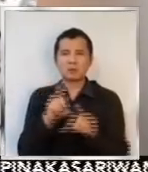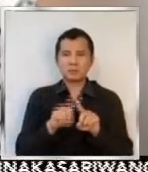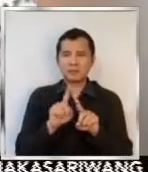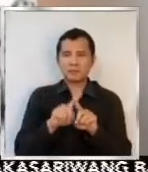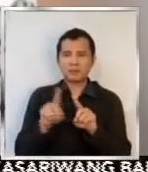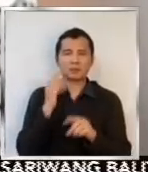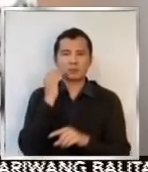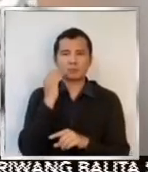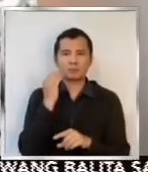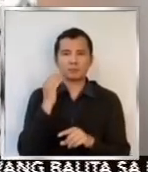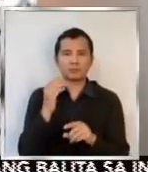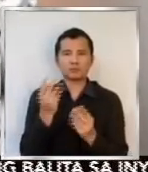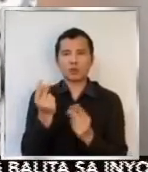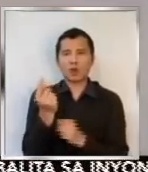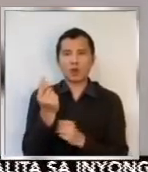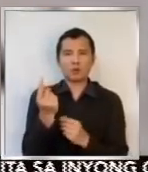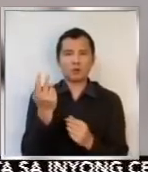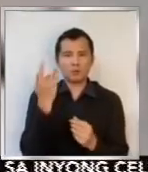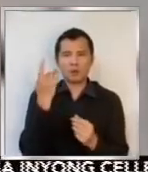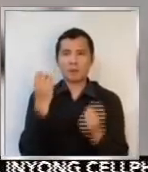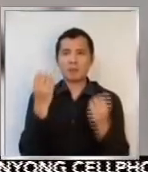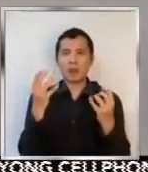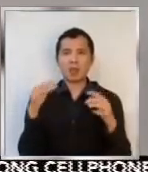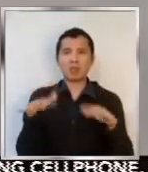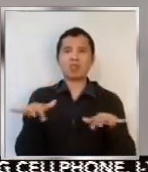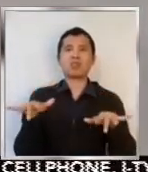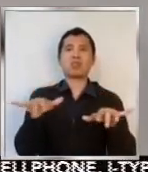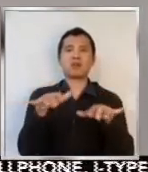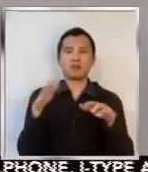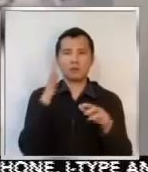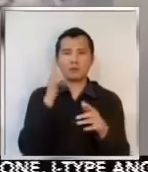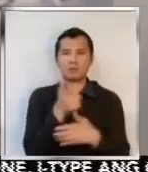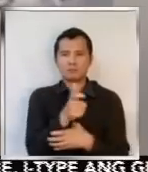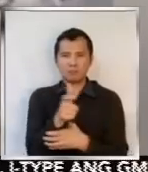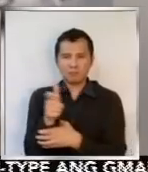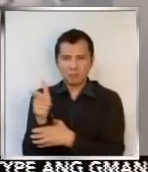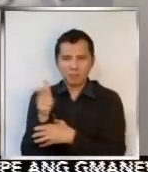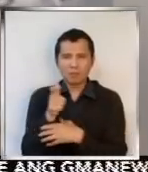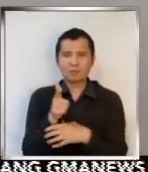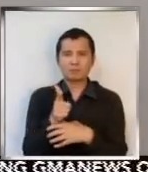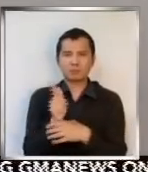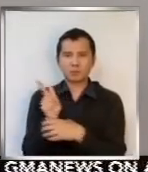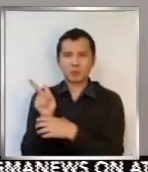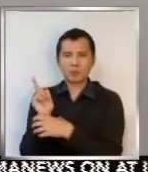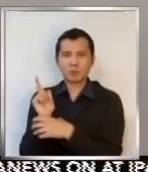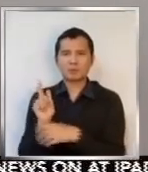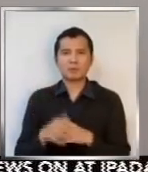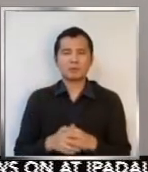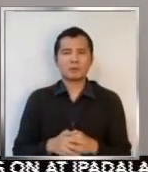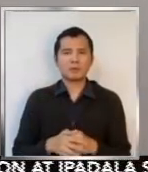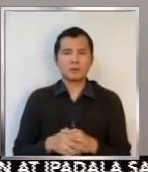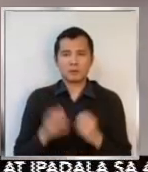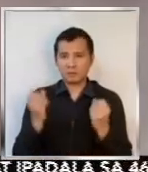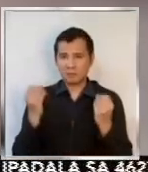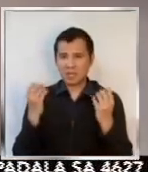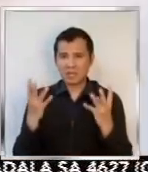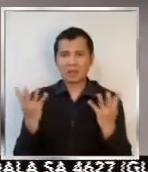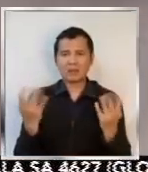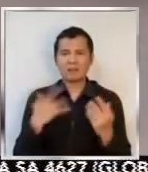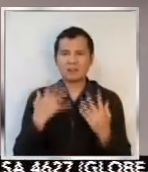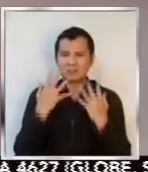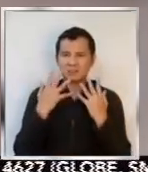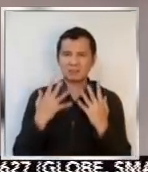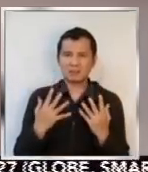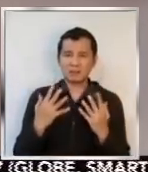madaming dogs involved. Lalo daw silang nadismaya nang makita nila ang video na ito na kuha